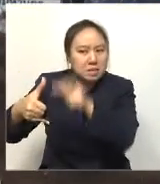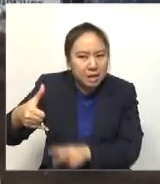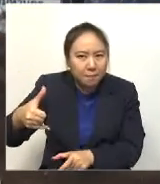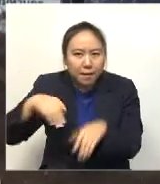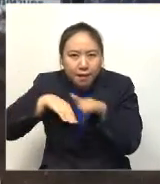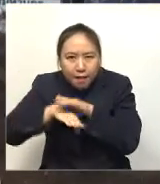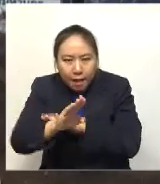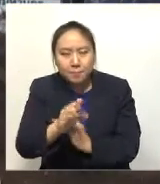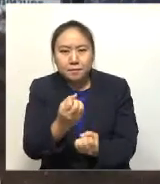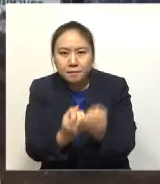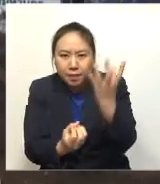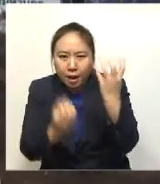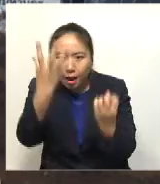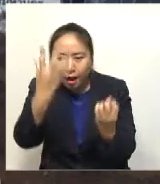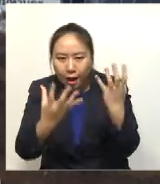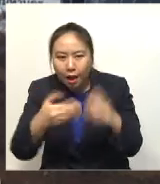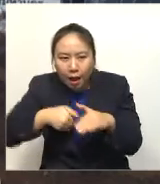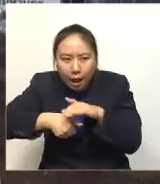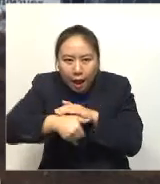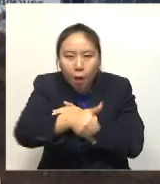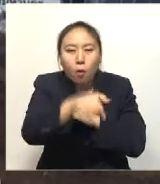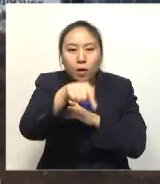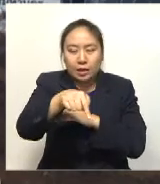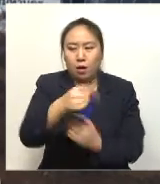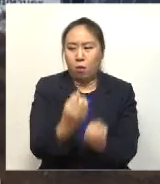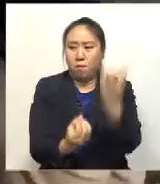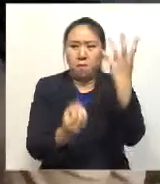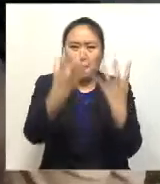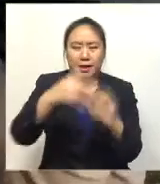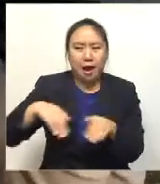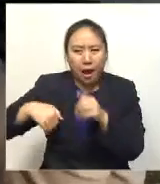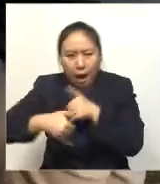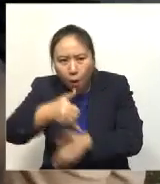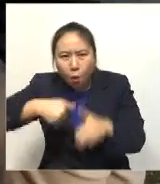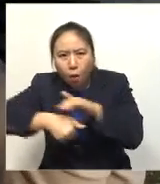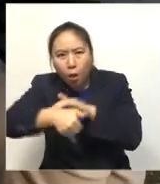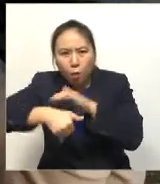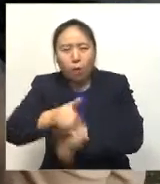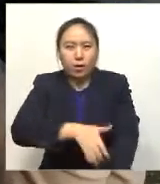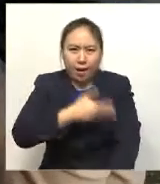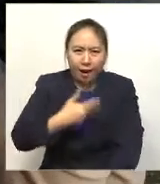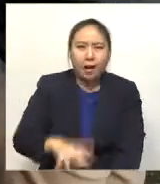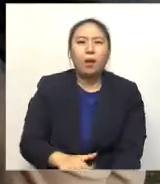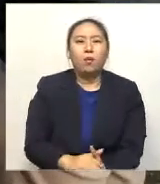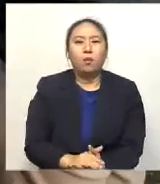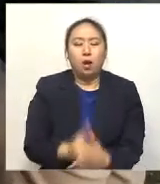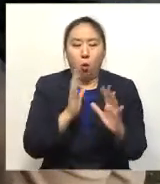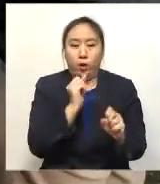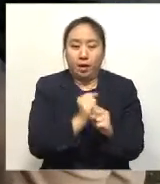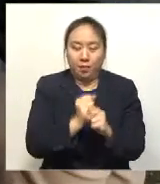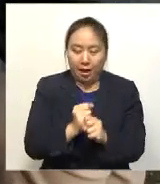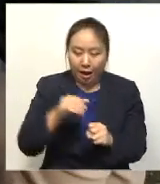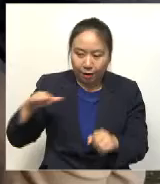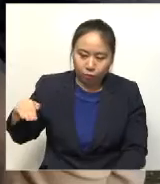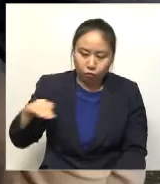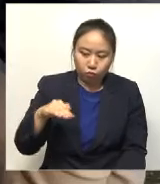ในการลักลอบเข้าพื้นที่ซึ่งเป็นพื้นที่ของอุทยานเนี่ยมานานแล้วแล้วก็มักจะอ้างกับเจ้าหน้าที่ที่ด่านต